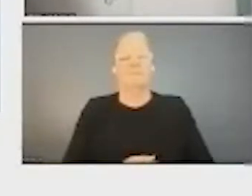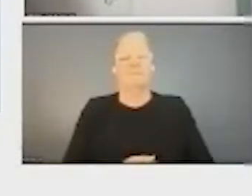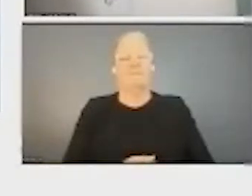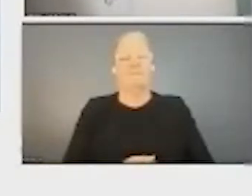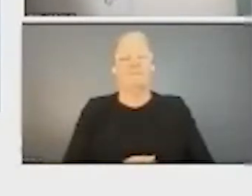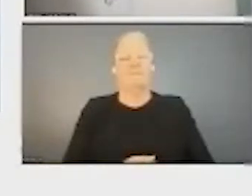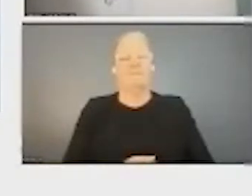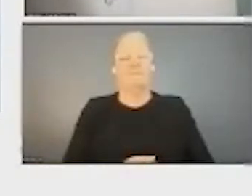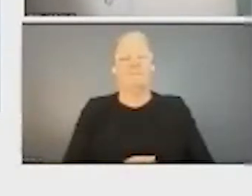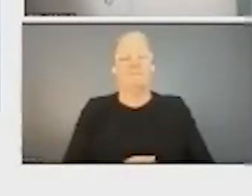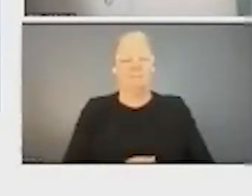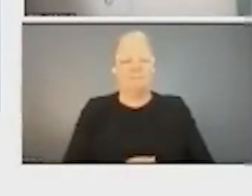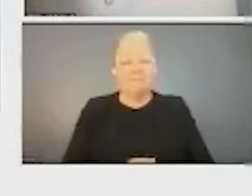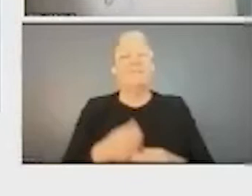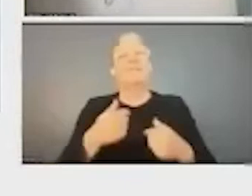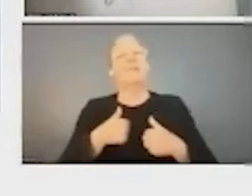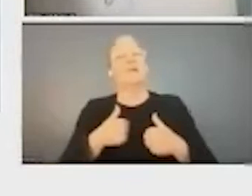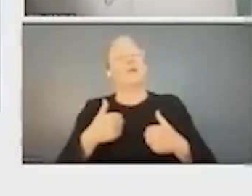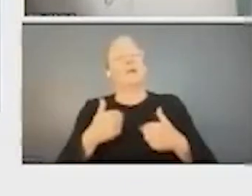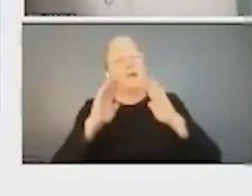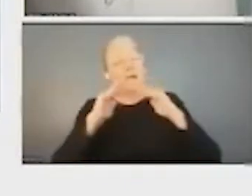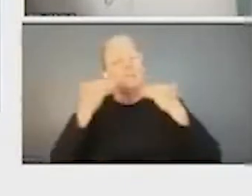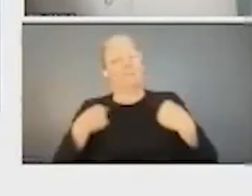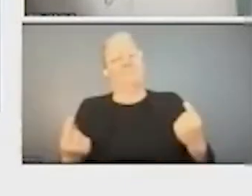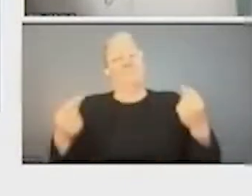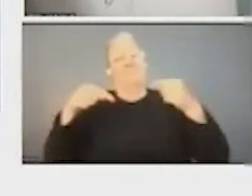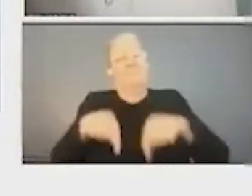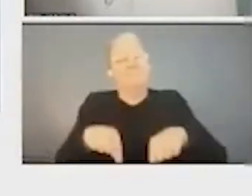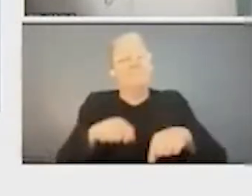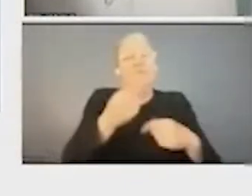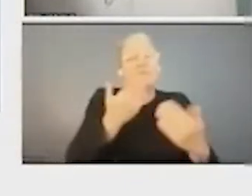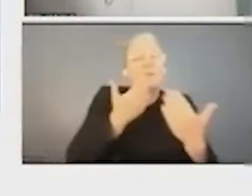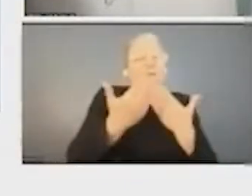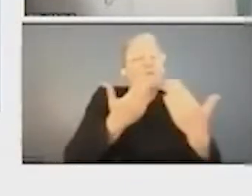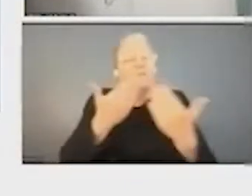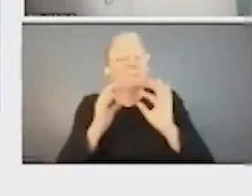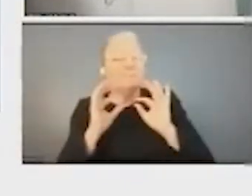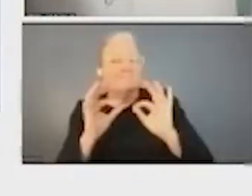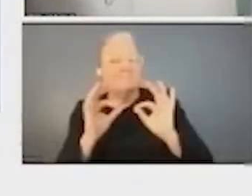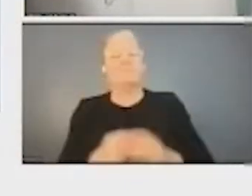a la cual le asigno una gran importancia. دواعي السرور أن أكون معكم اليوم.